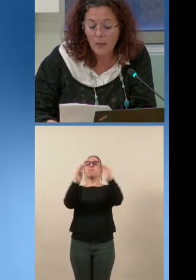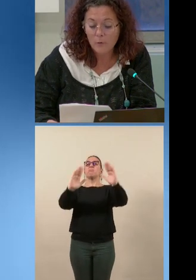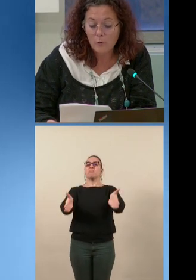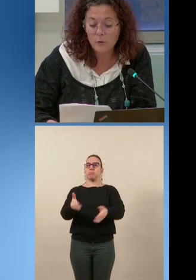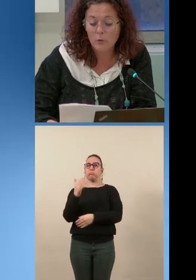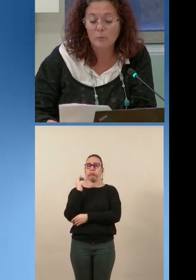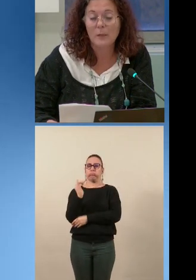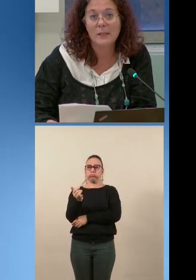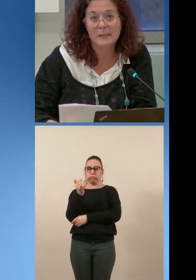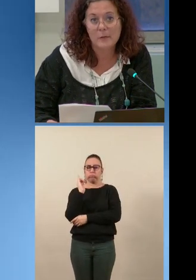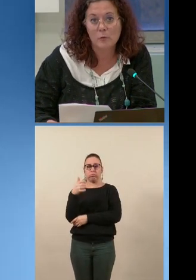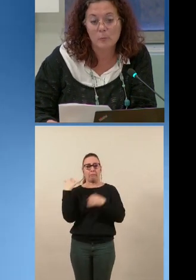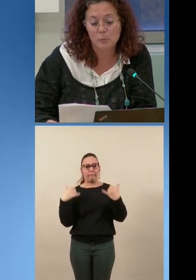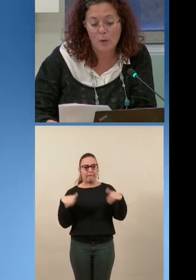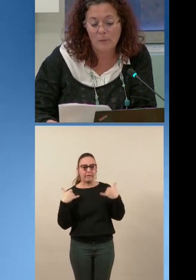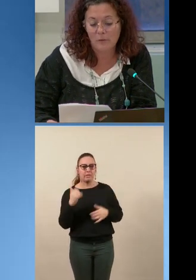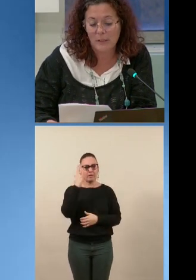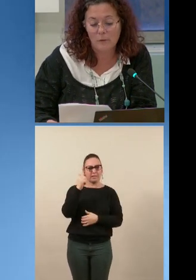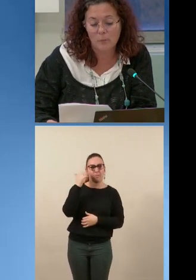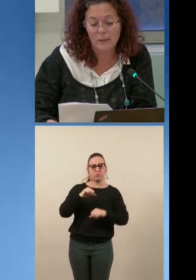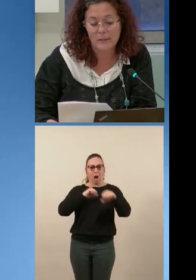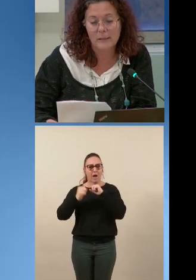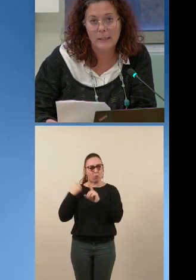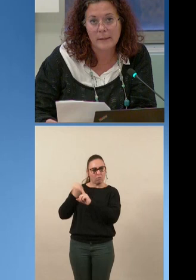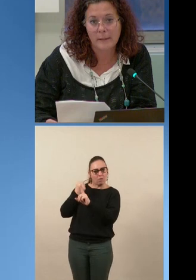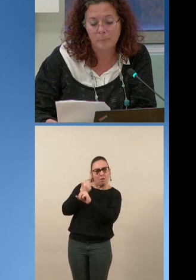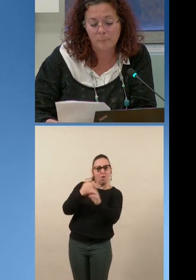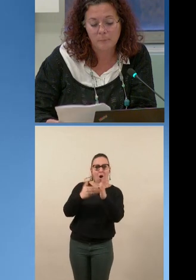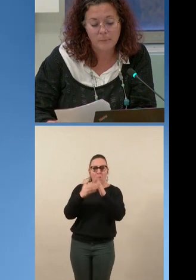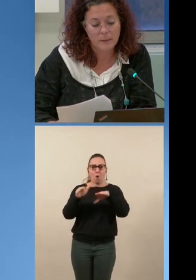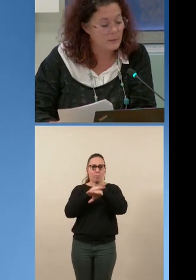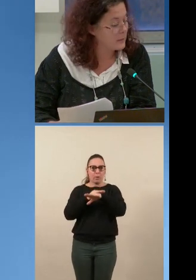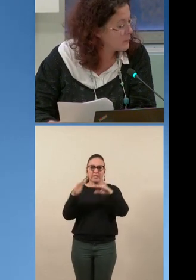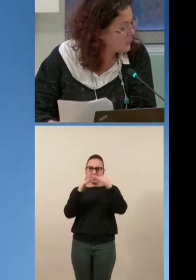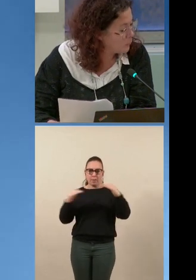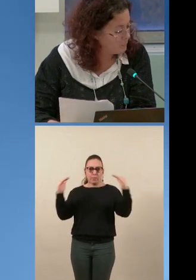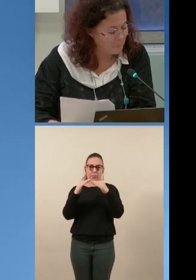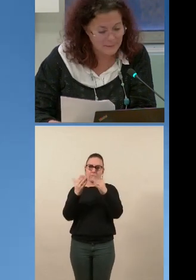pourquoi nous continuerons de porter des actions pour amplifier notre politique d'égalité